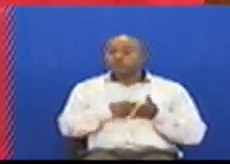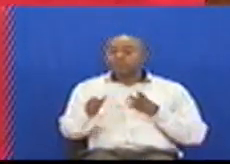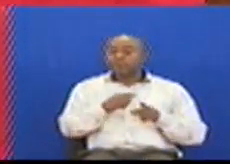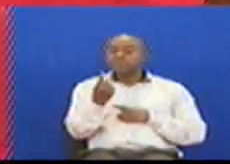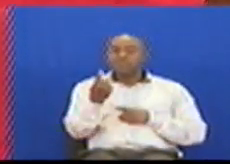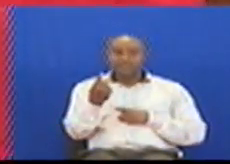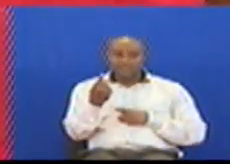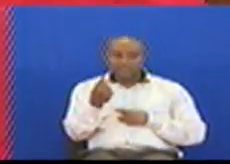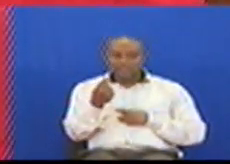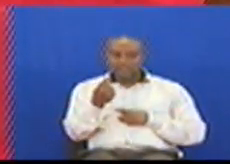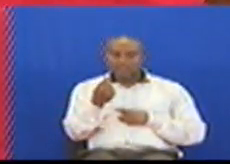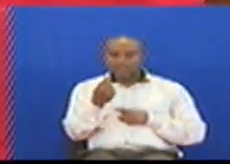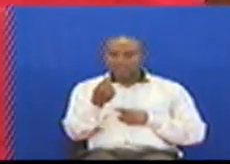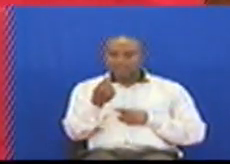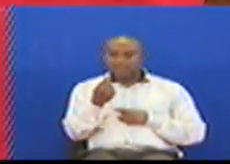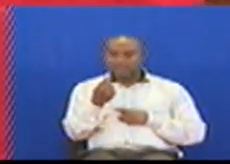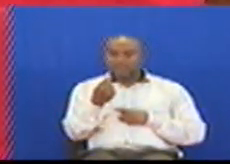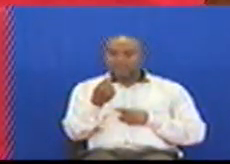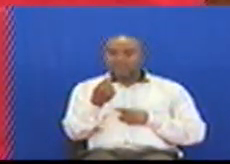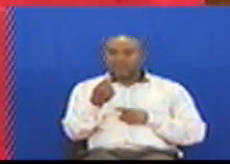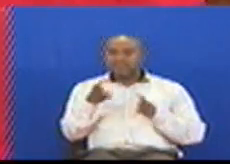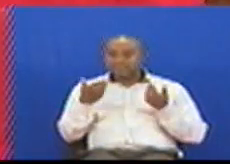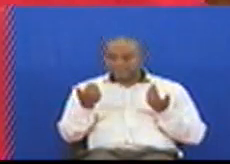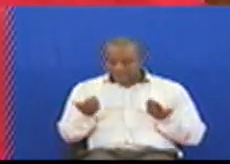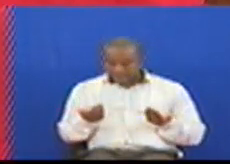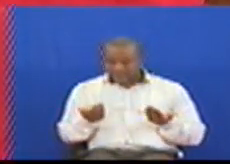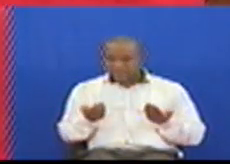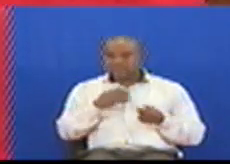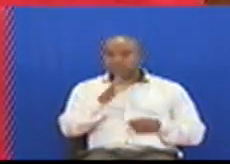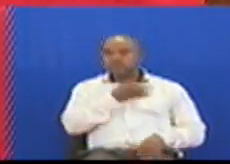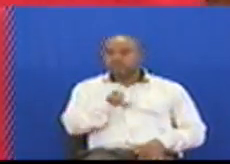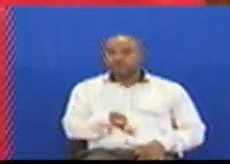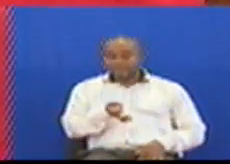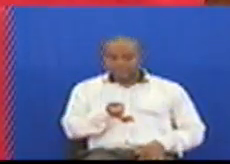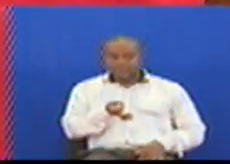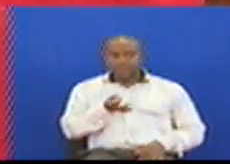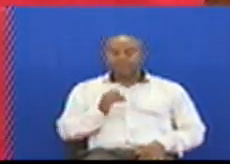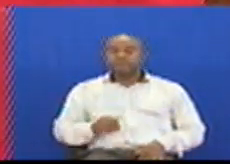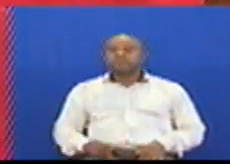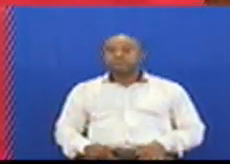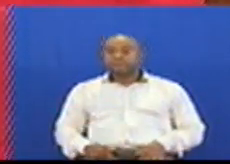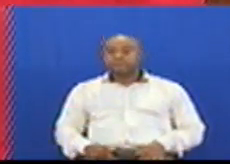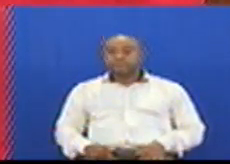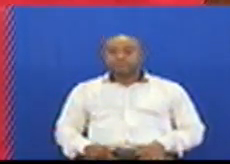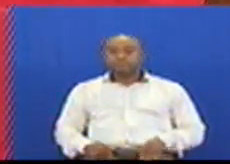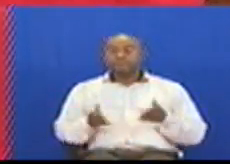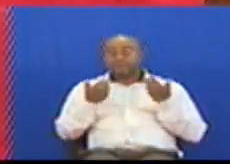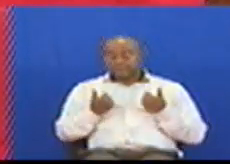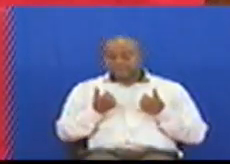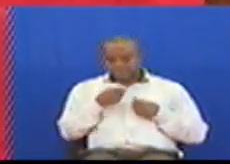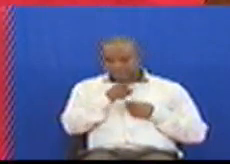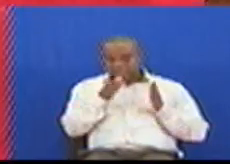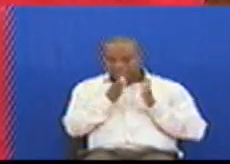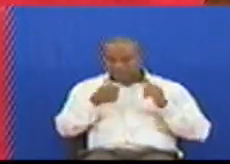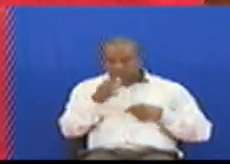100, achilia mbali kwamba wanagombea nafasi hizi kama kujitolea, lakini hiyo ni nadharia. Katika hali halisi hizi sizo nafasi za